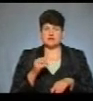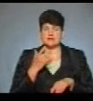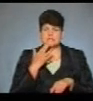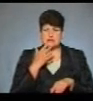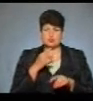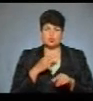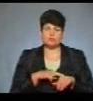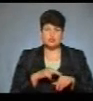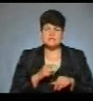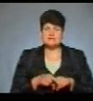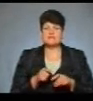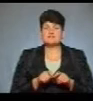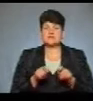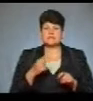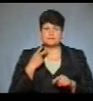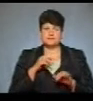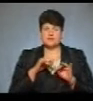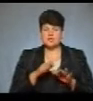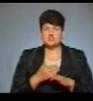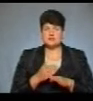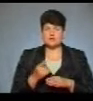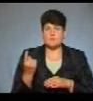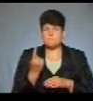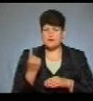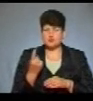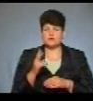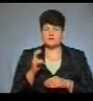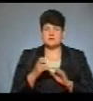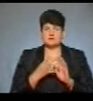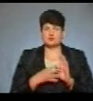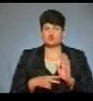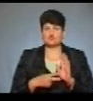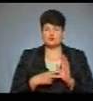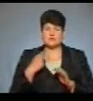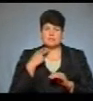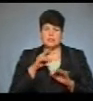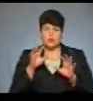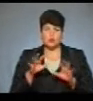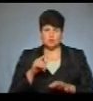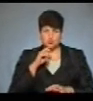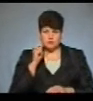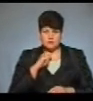Сергій Крета. Вони відкрили кримінальне провадження за частиною 1 статті 297 Кримінального кодексу